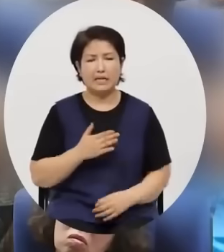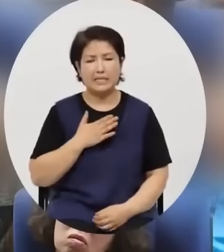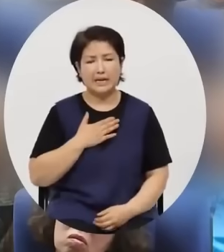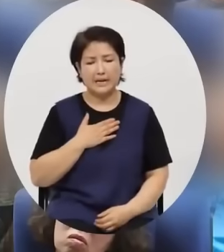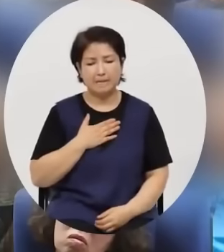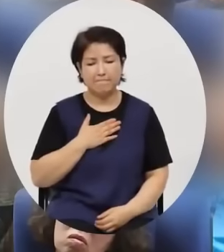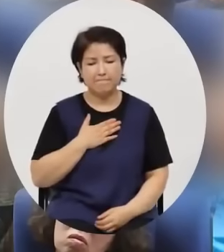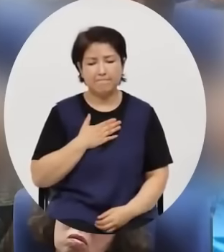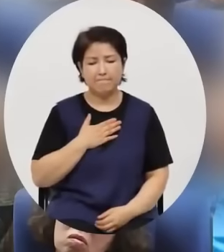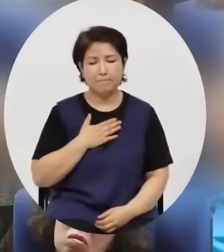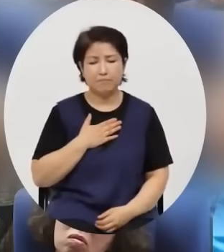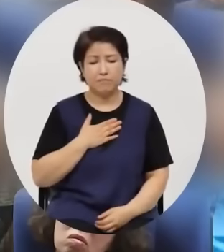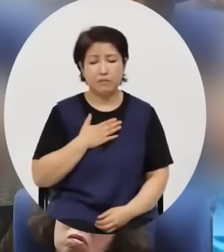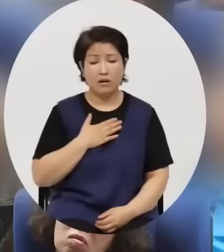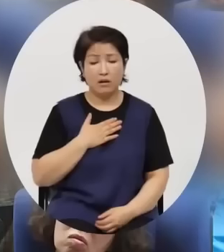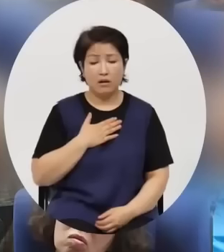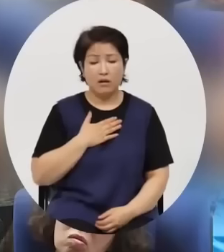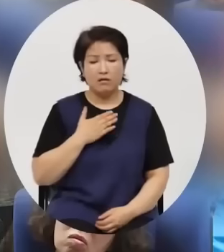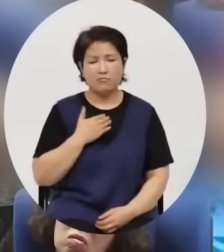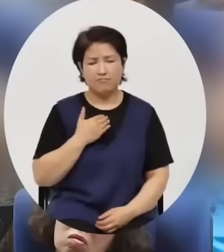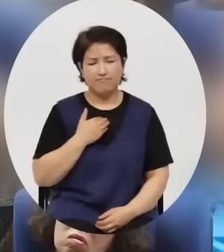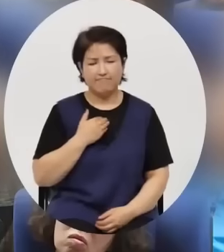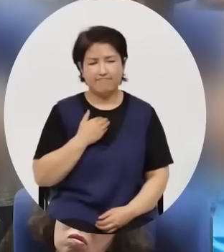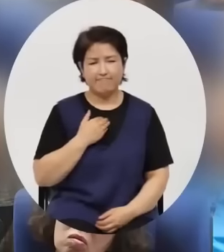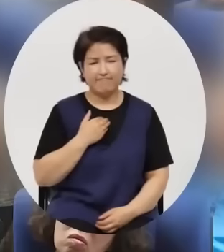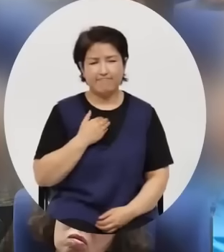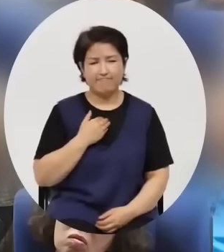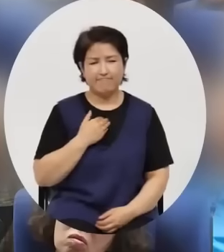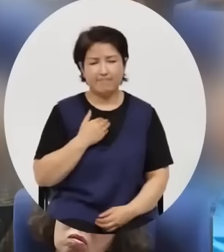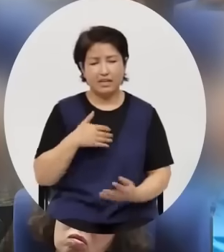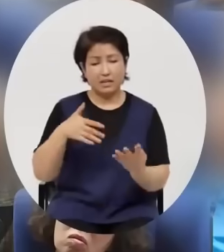제가 이제 볼 때 점점 이제